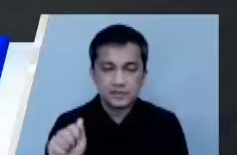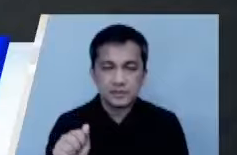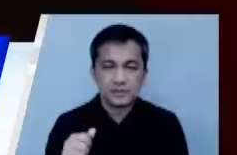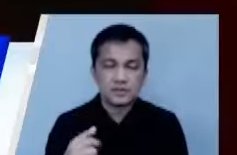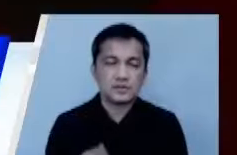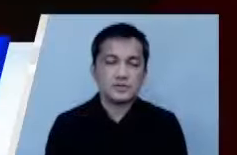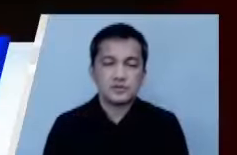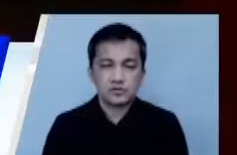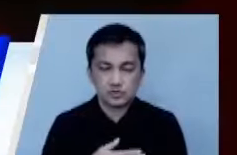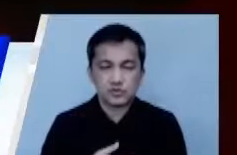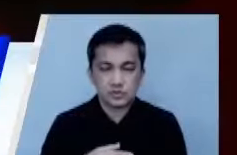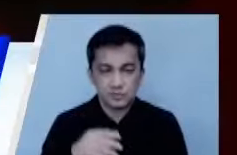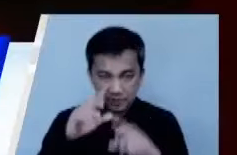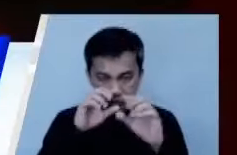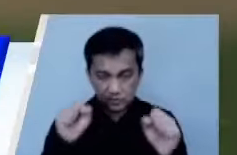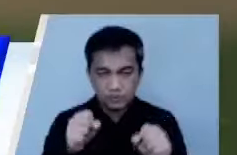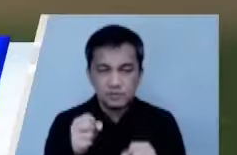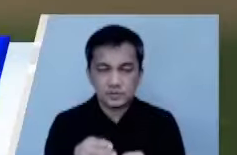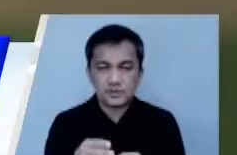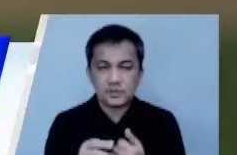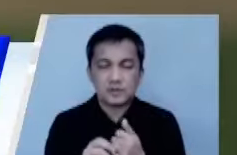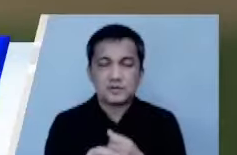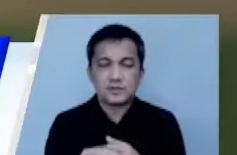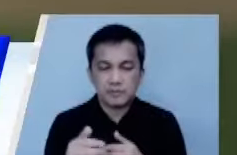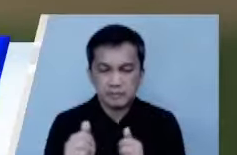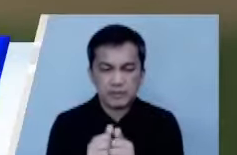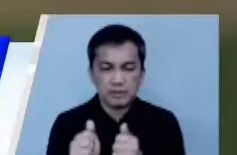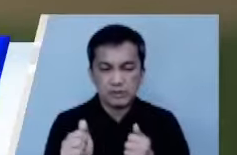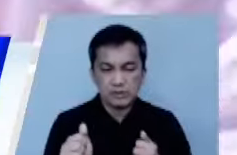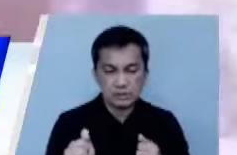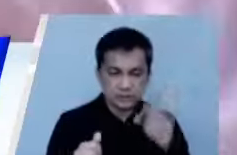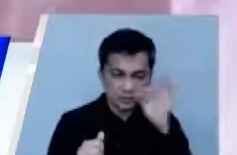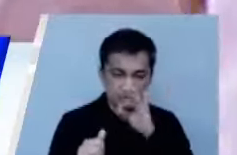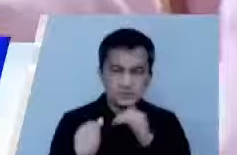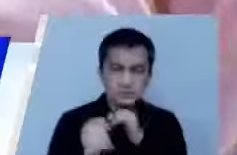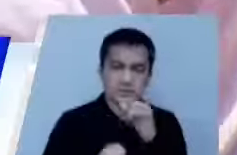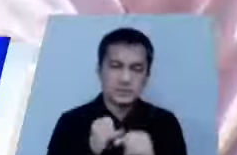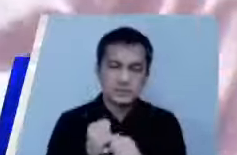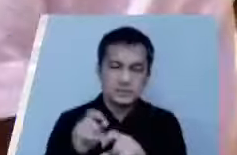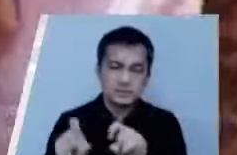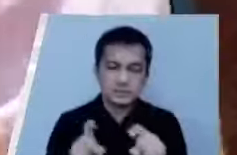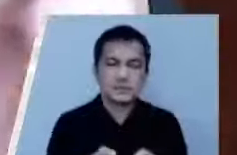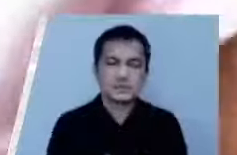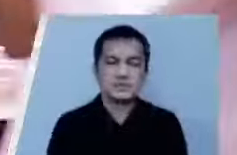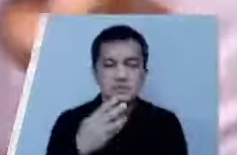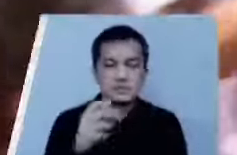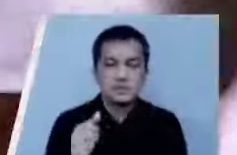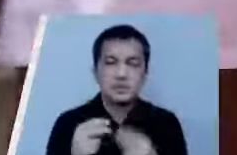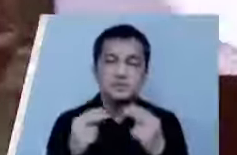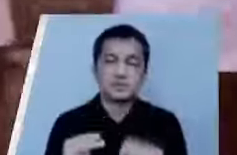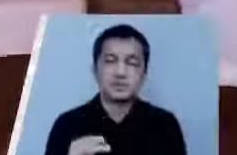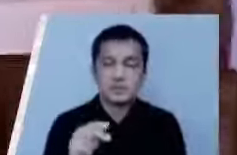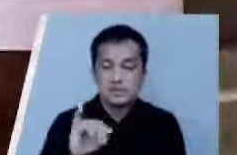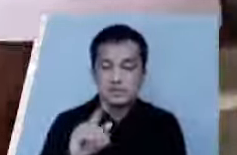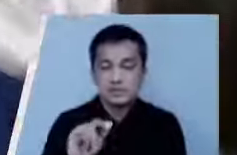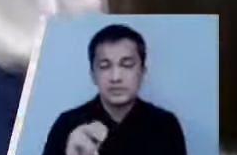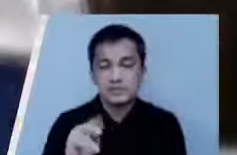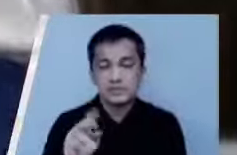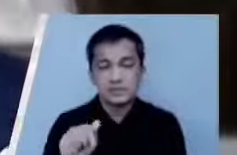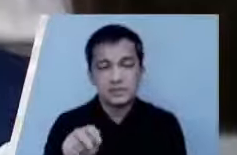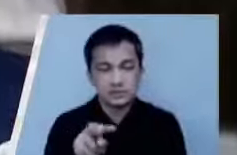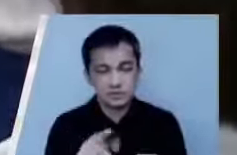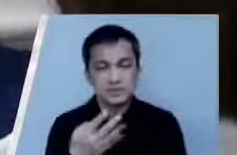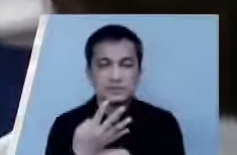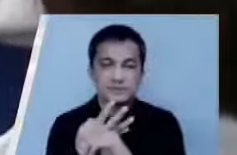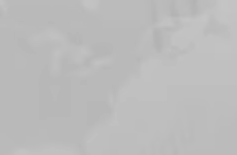ng pangulo ang pangul at ng mga batang Pilipino pagdating sa mga international test para sa GM integrated news Ivan mayina nakatutok 24